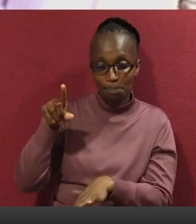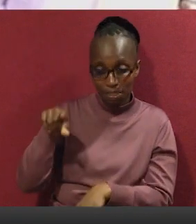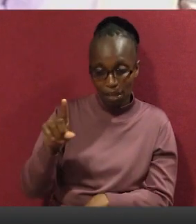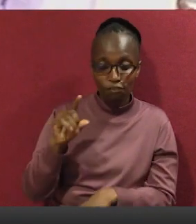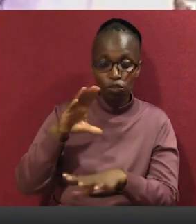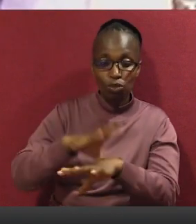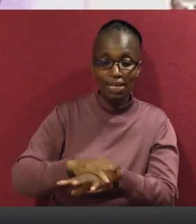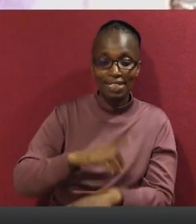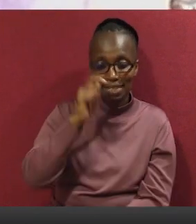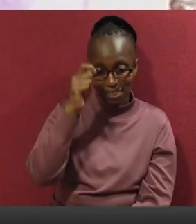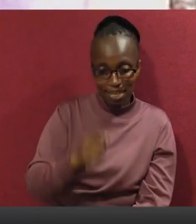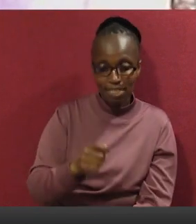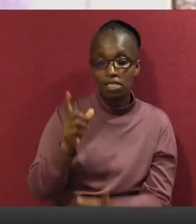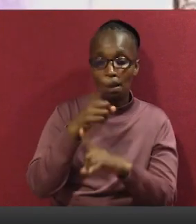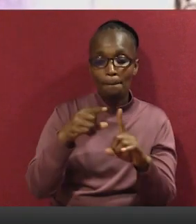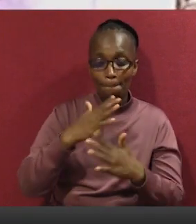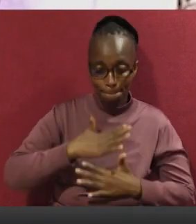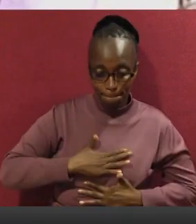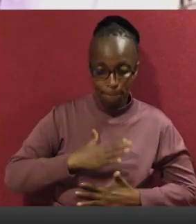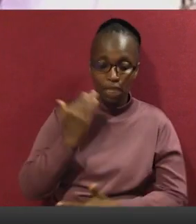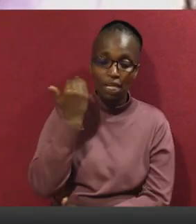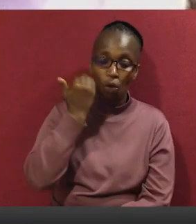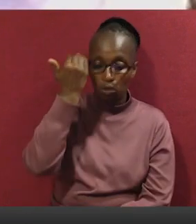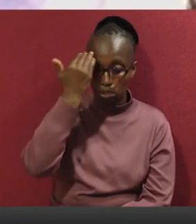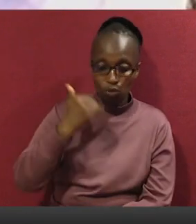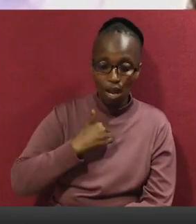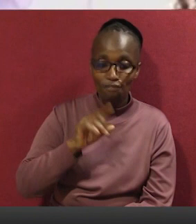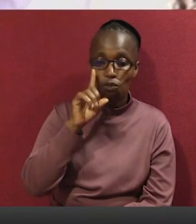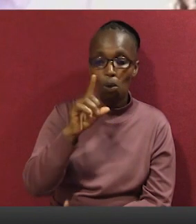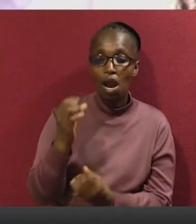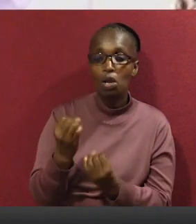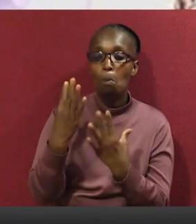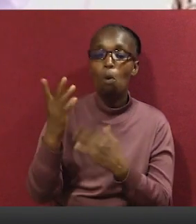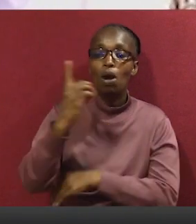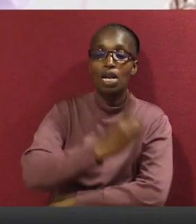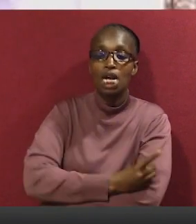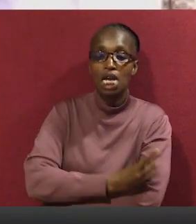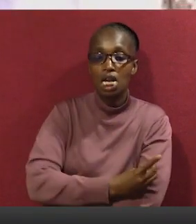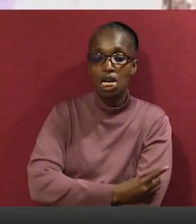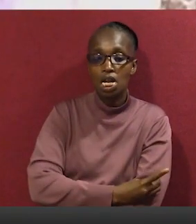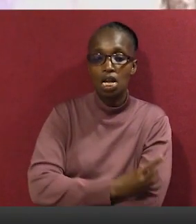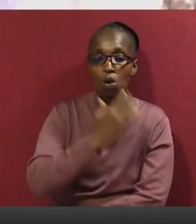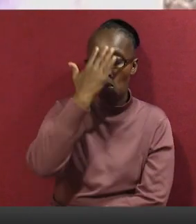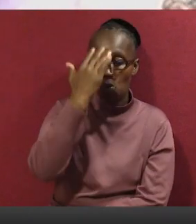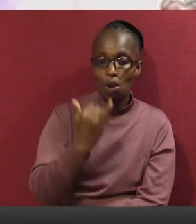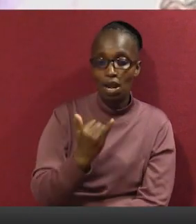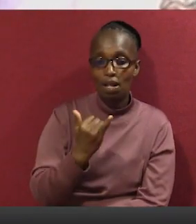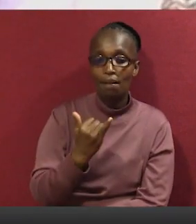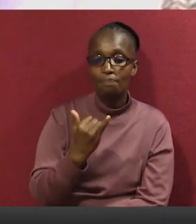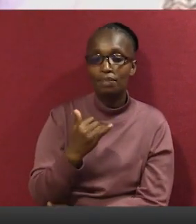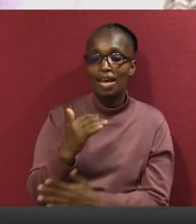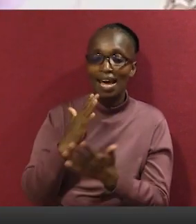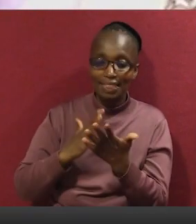chama sio mtu chama ni wanachama na vizi na mimi nina